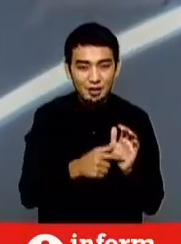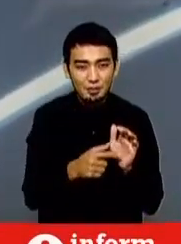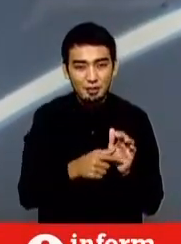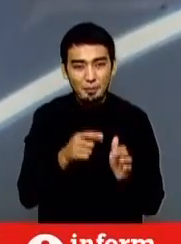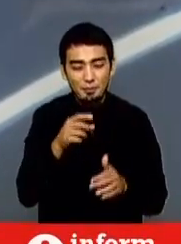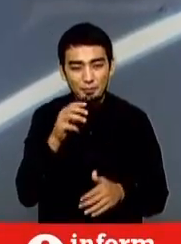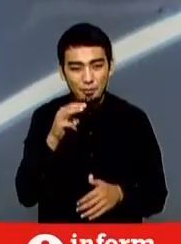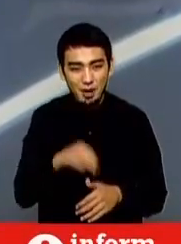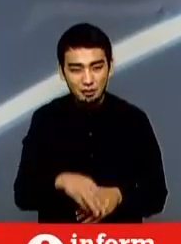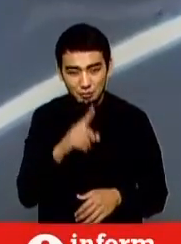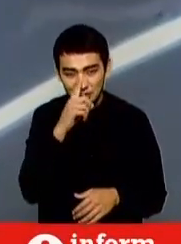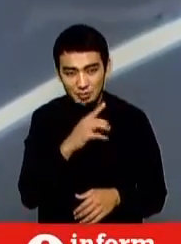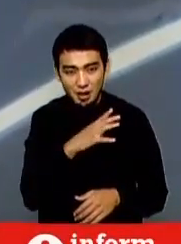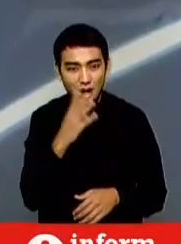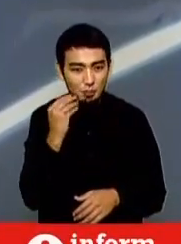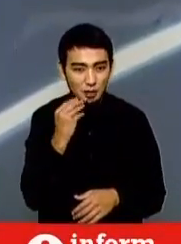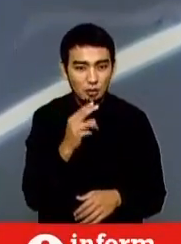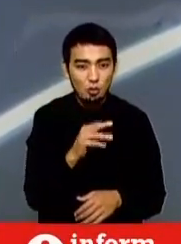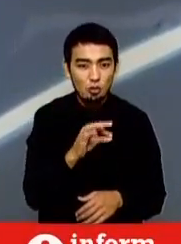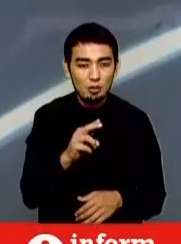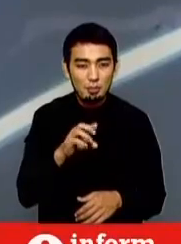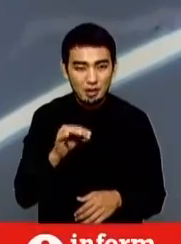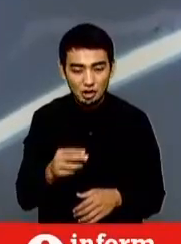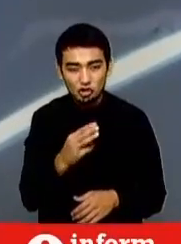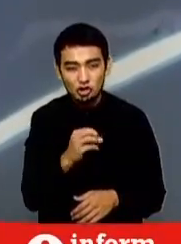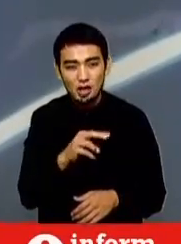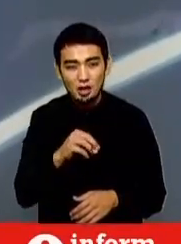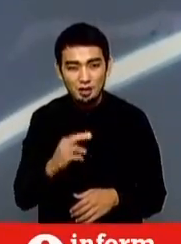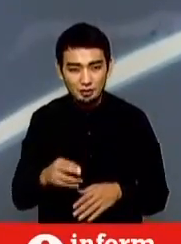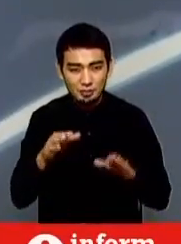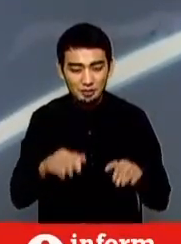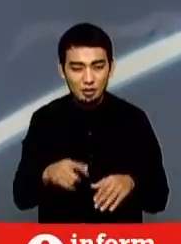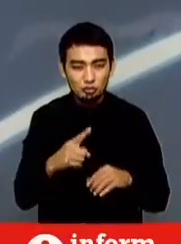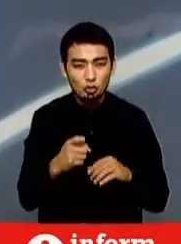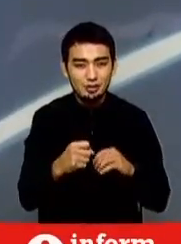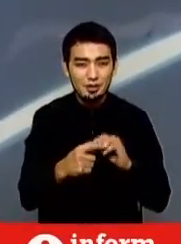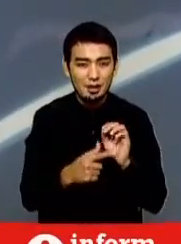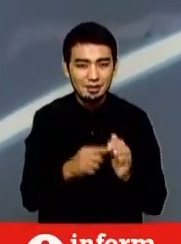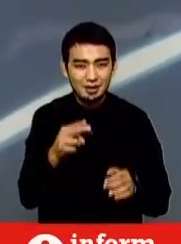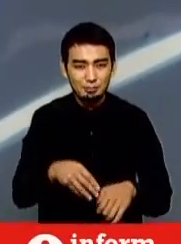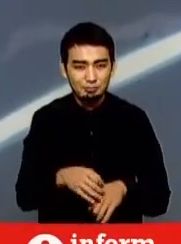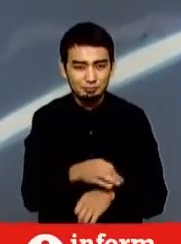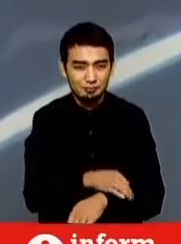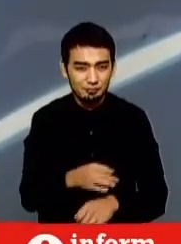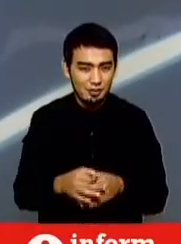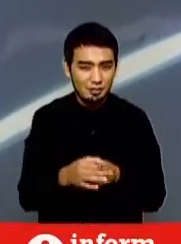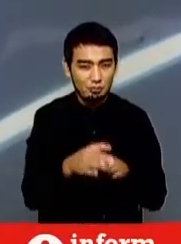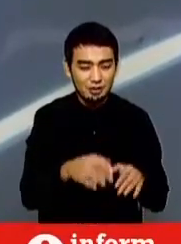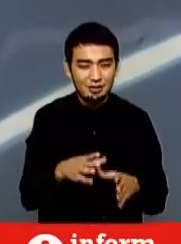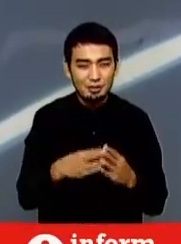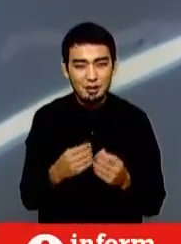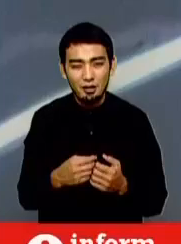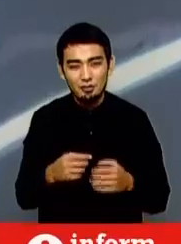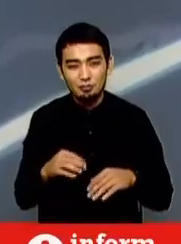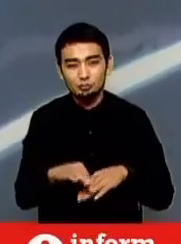түні Алматы Көкпек Шелек бағытындағы республикалық тас жолдың 117 шақырымында болған. Тойдан қайтып келе жатқан жанұя